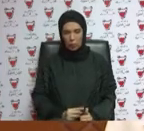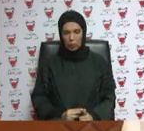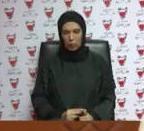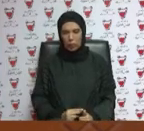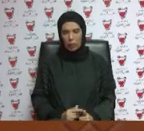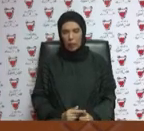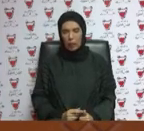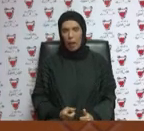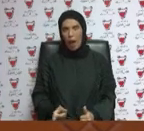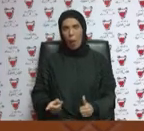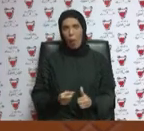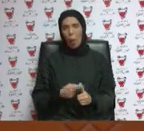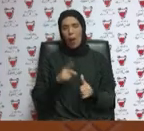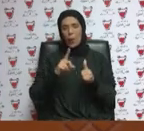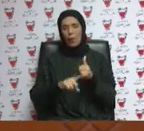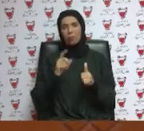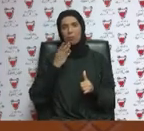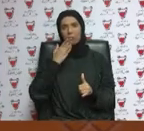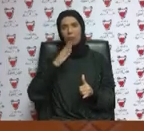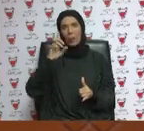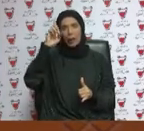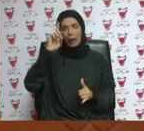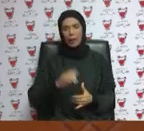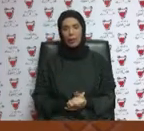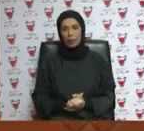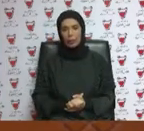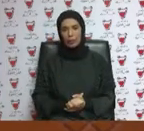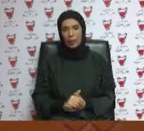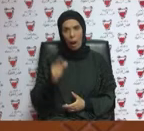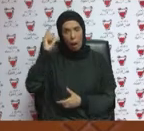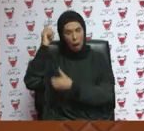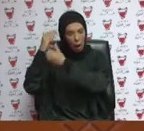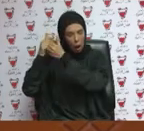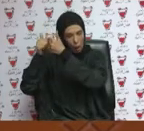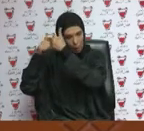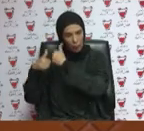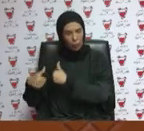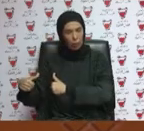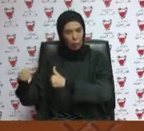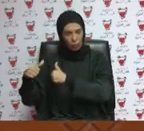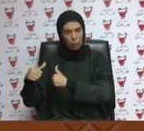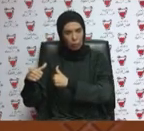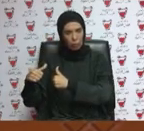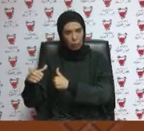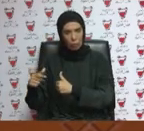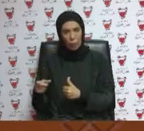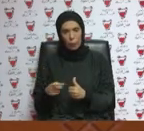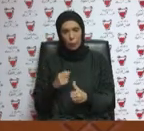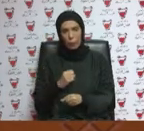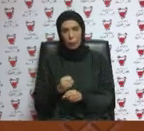أولا وآخرا على ذلك. ثم أتذكر وأنا الذي عاصرت بداية